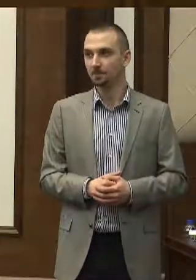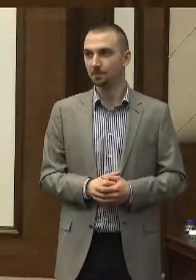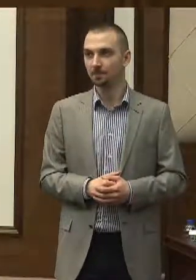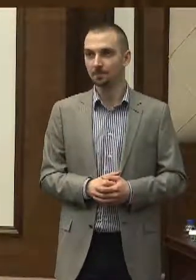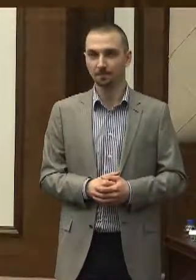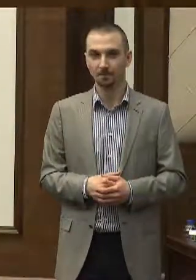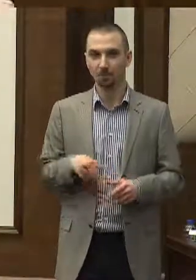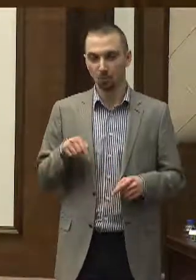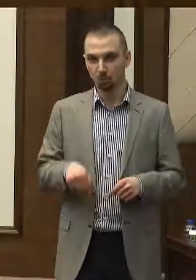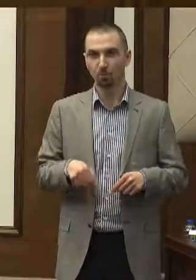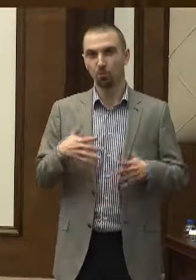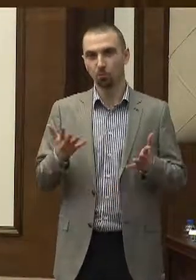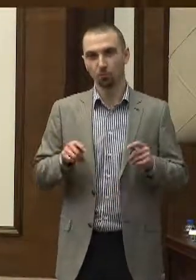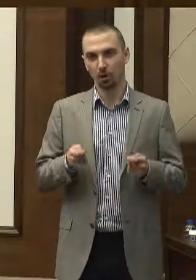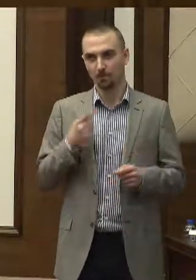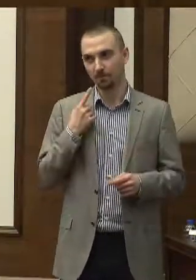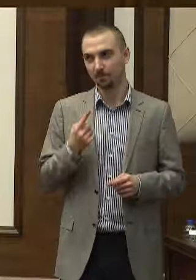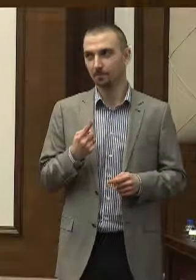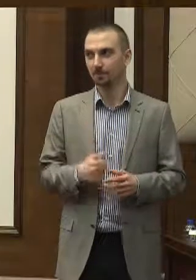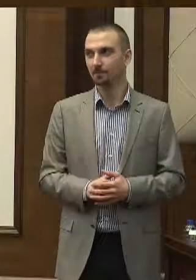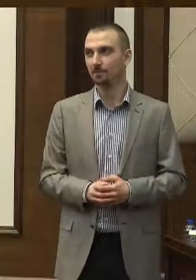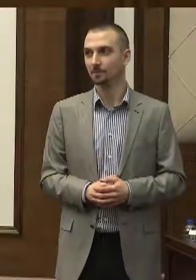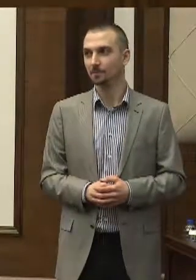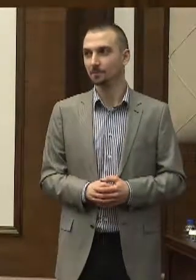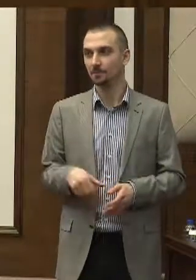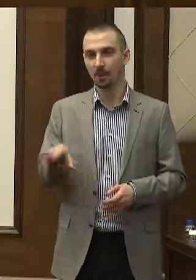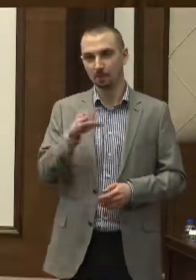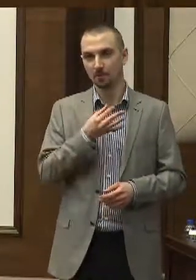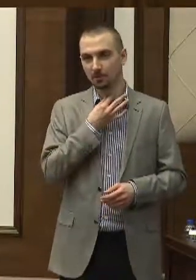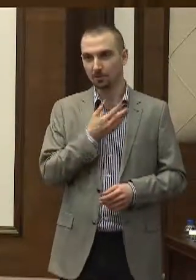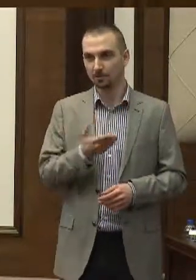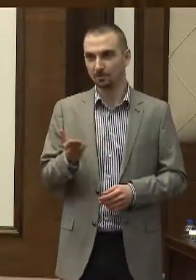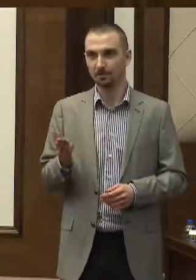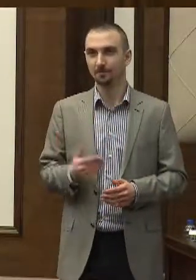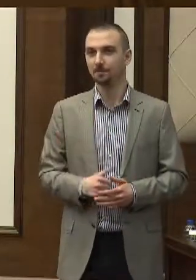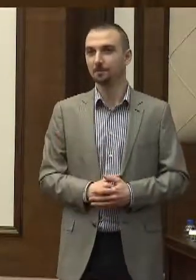Burası büyük çekmece. Bütün Metsuyis arkadaşlarıma teşekkür ediyorum.